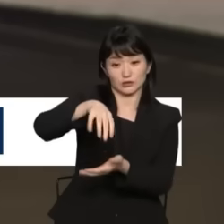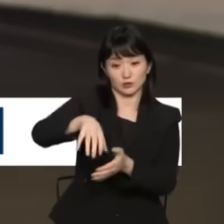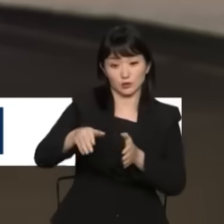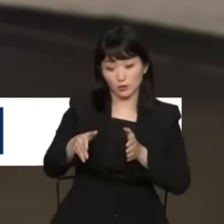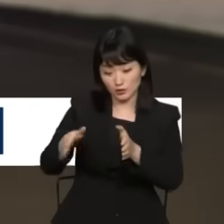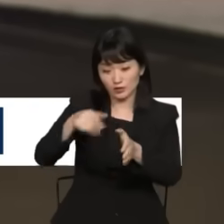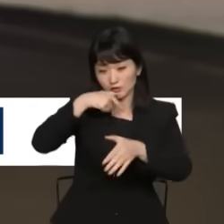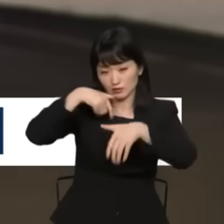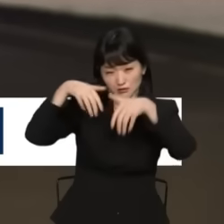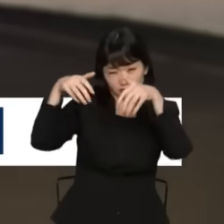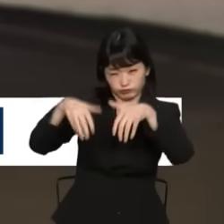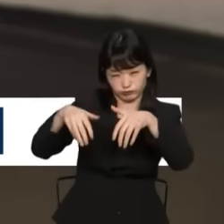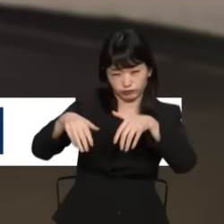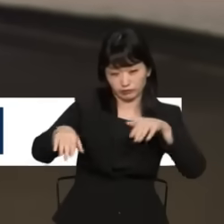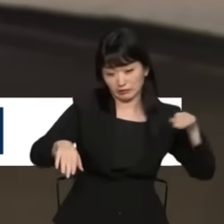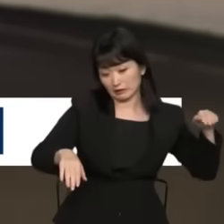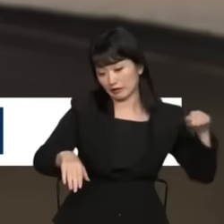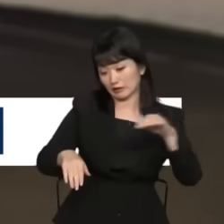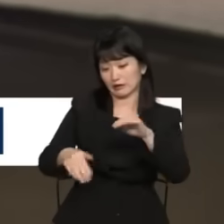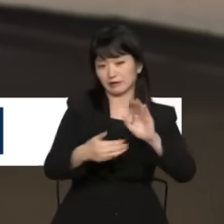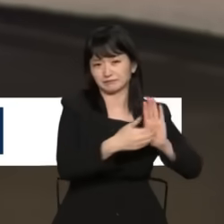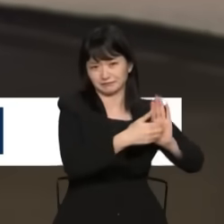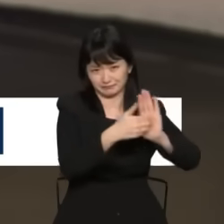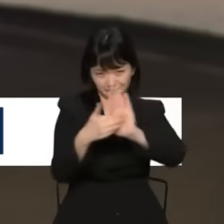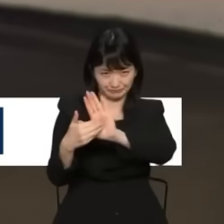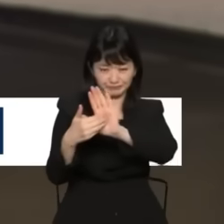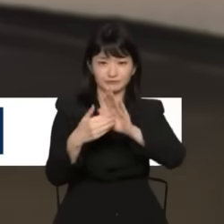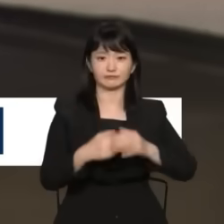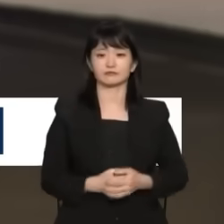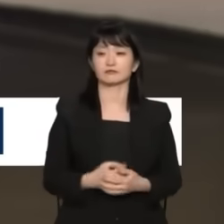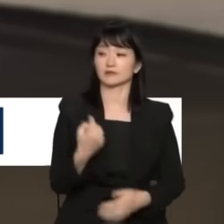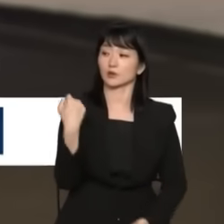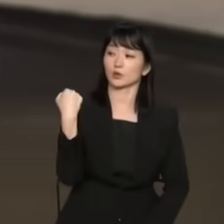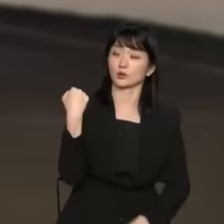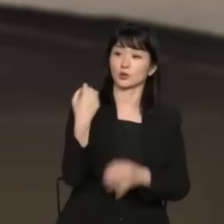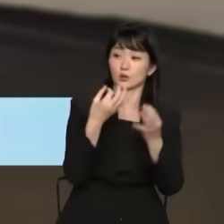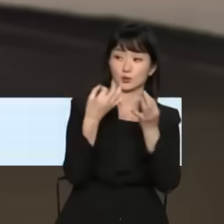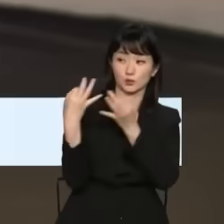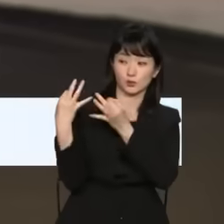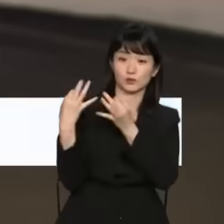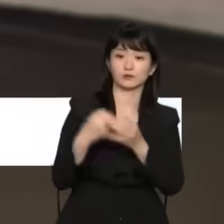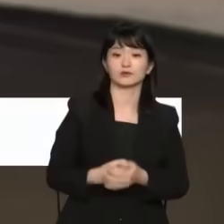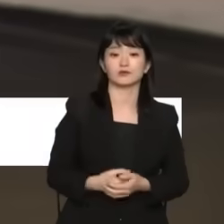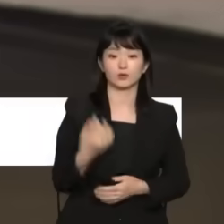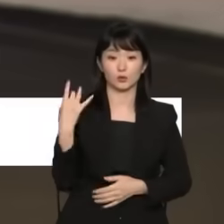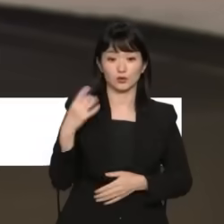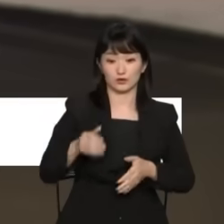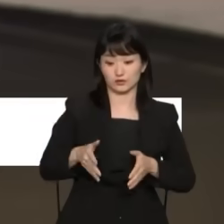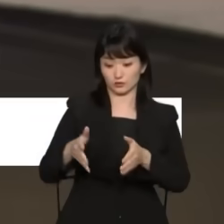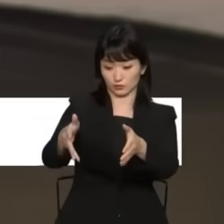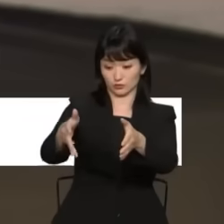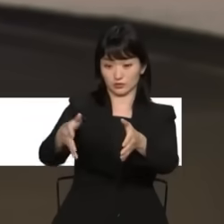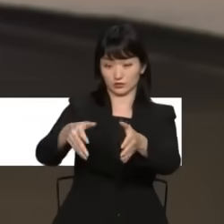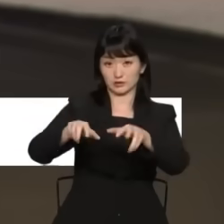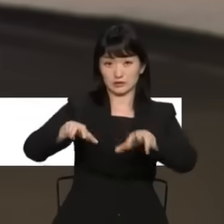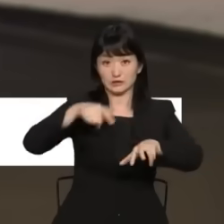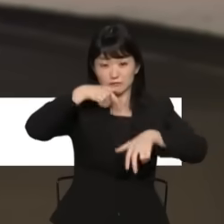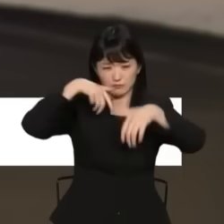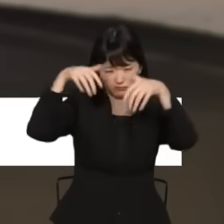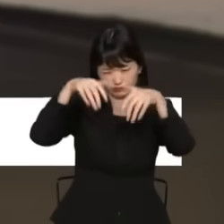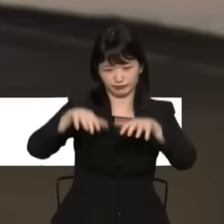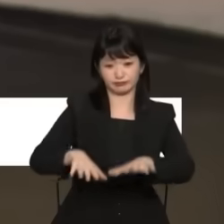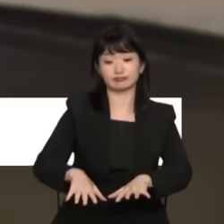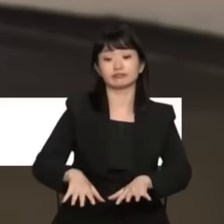지금 비로 인해서 차량 진입이 통제된 상태고요. 또 뒤를 보시면 이곳이 원래 도로인데 지금 내린 비로 인해서